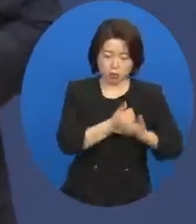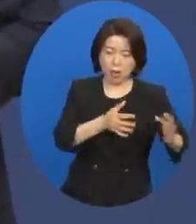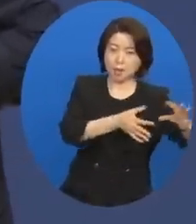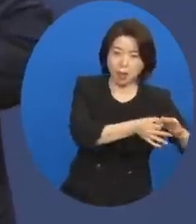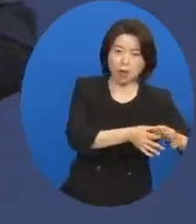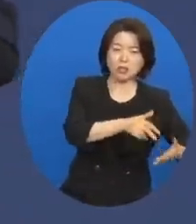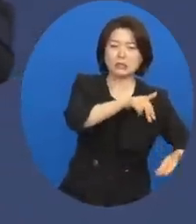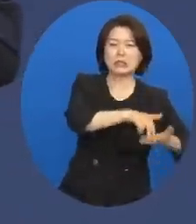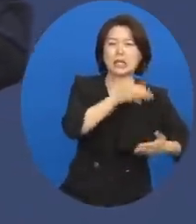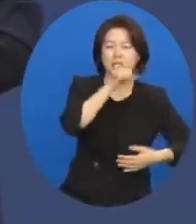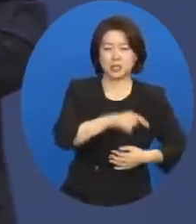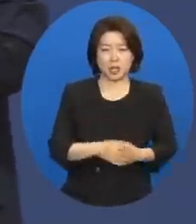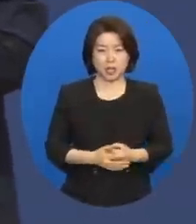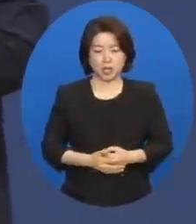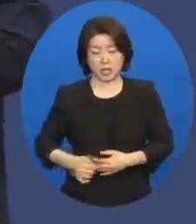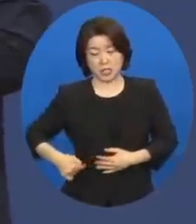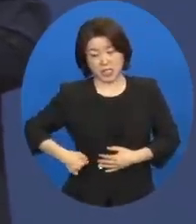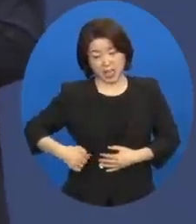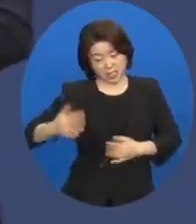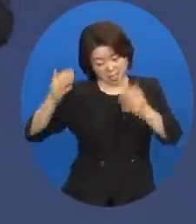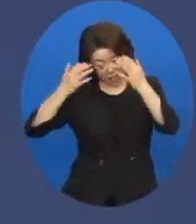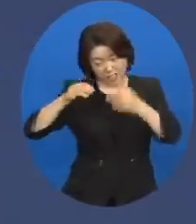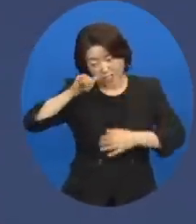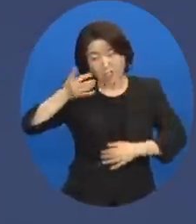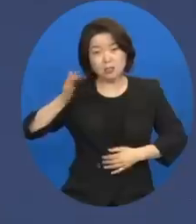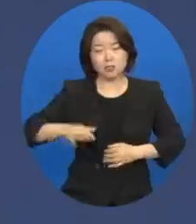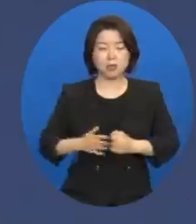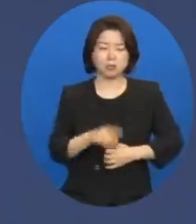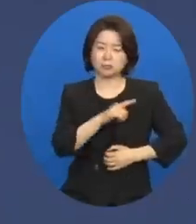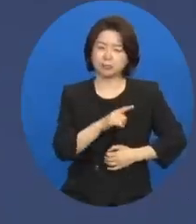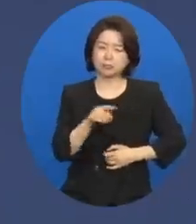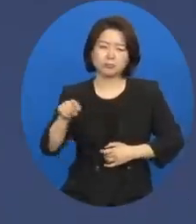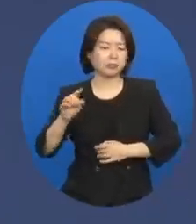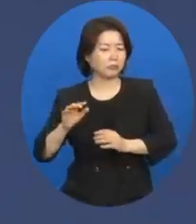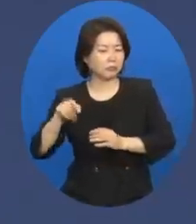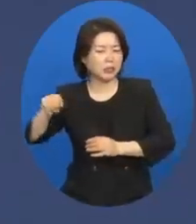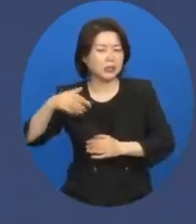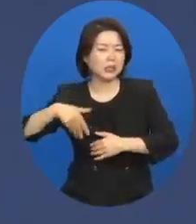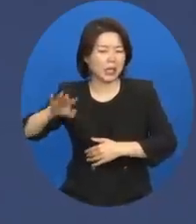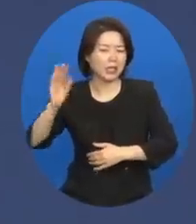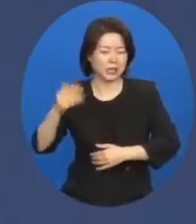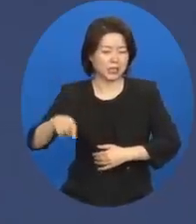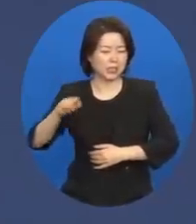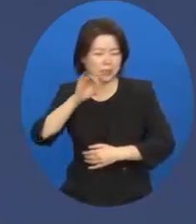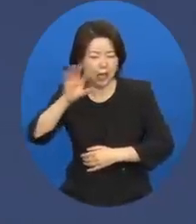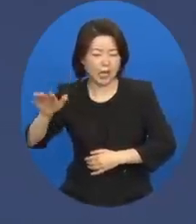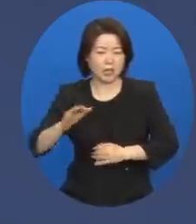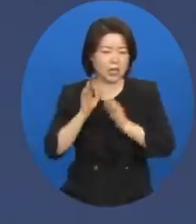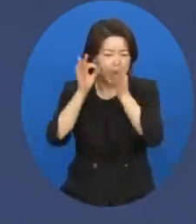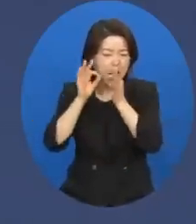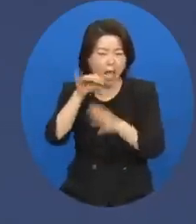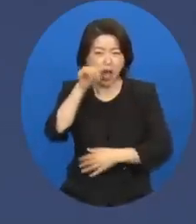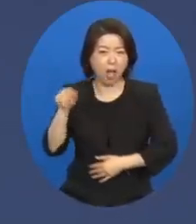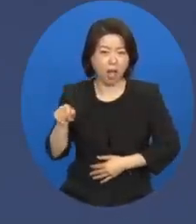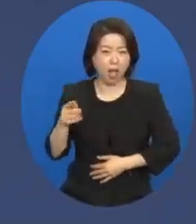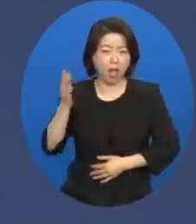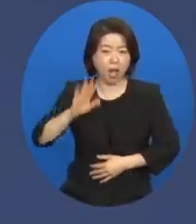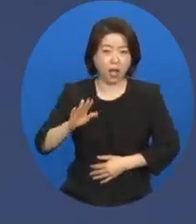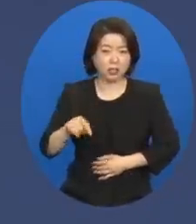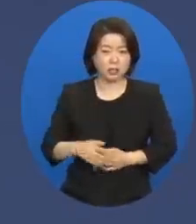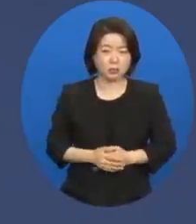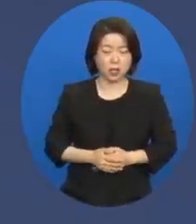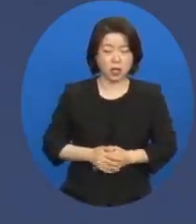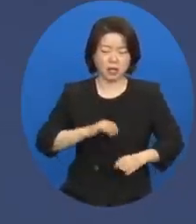서 있어서 양심의 고통을 받으면서도 나 이렇게 살아야 되는데 이거 잘 안 되는데 애는 쓰면서도 항상